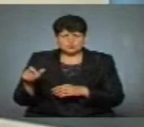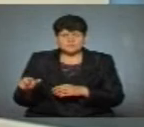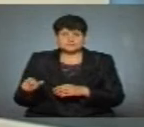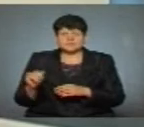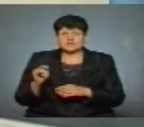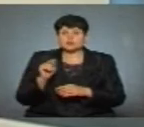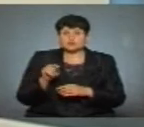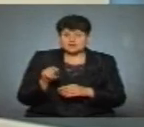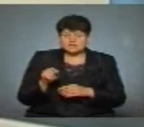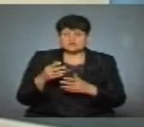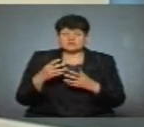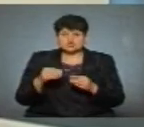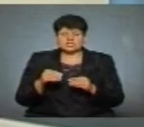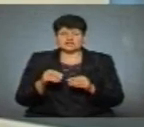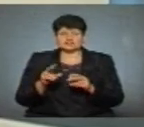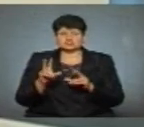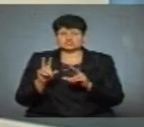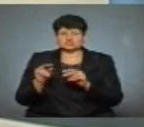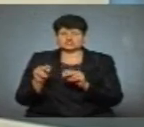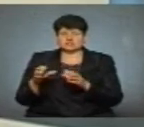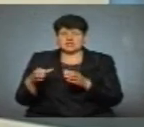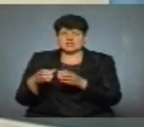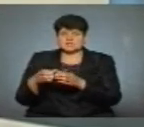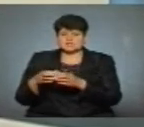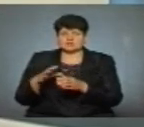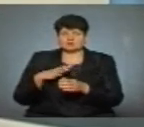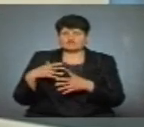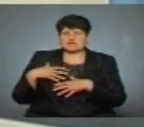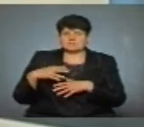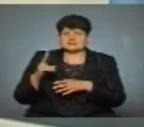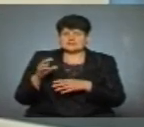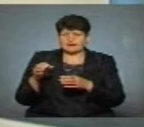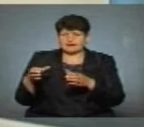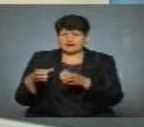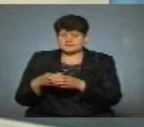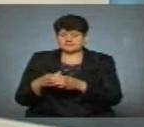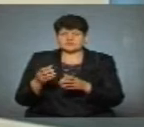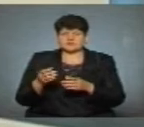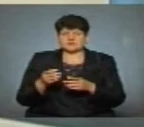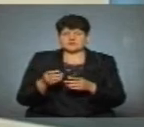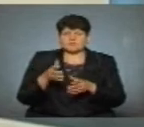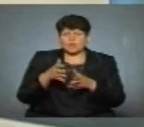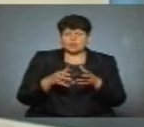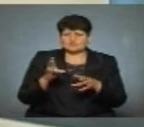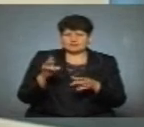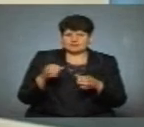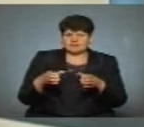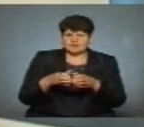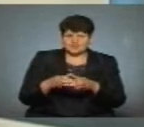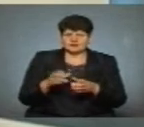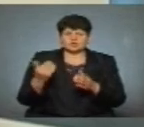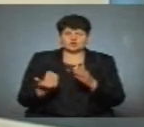І тоді вже, в принципі, щастя. Наш підрозділ також стояв в Кримському. Рейди трохи ЗБА, Болотине,